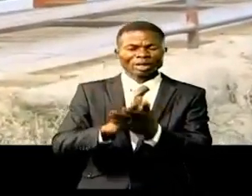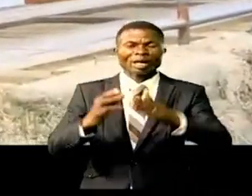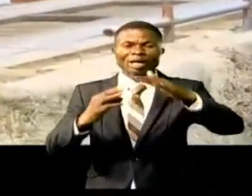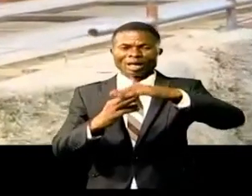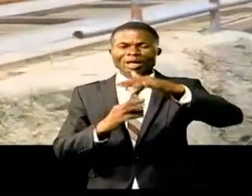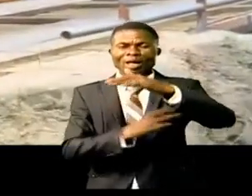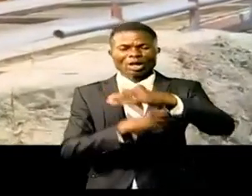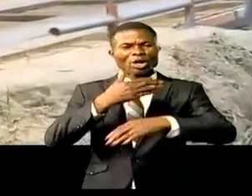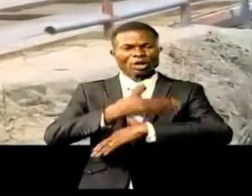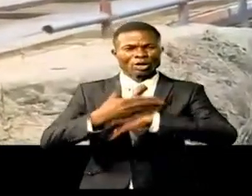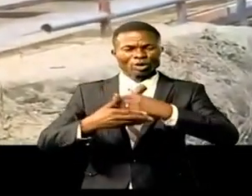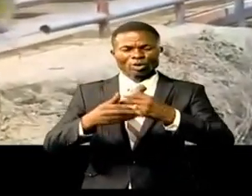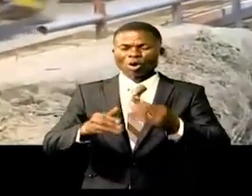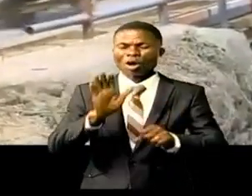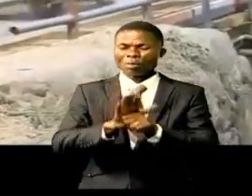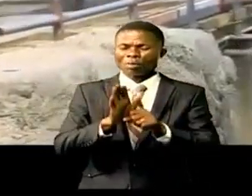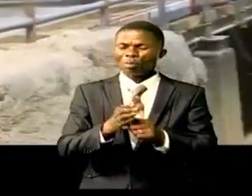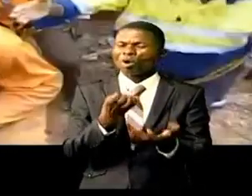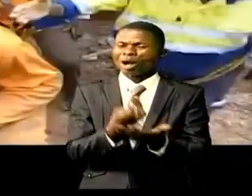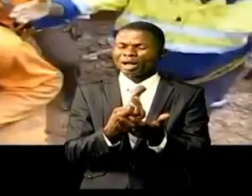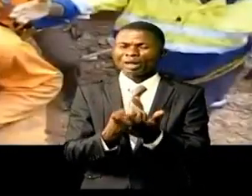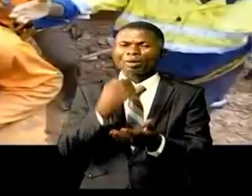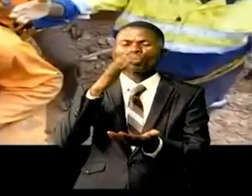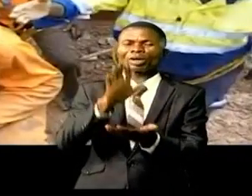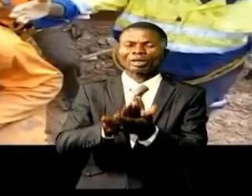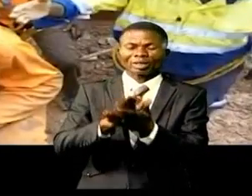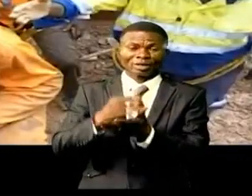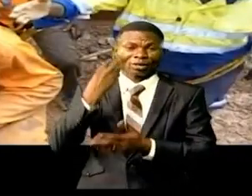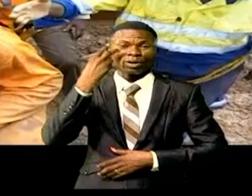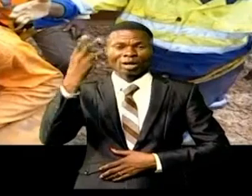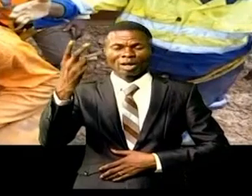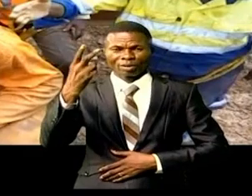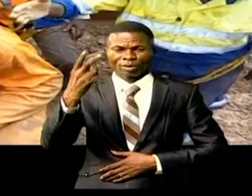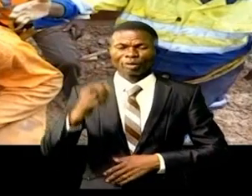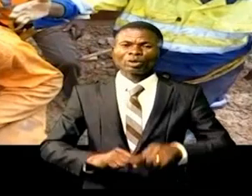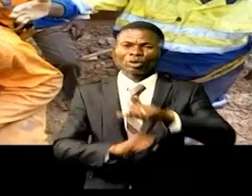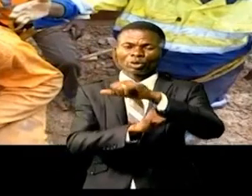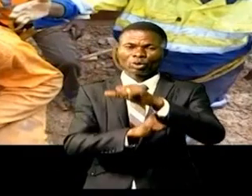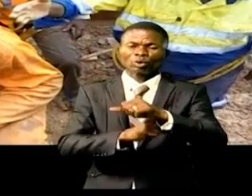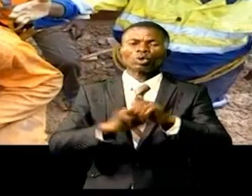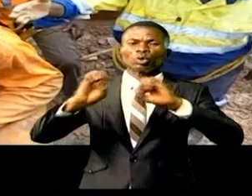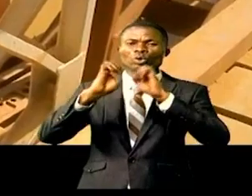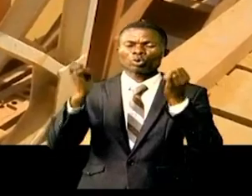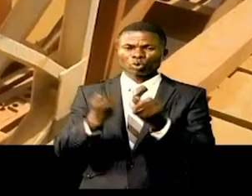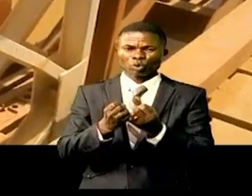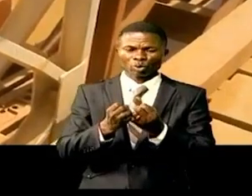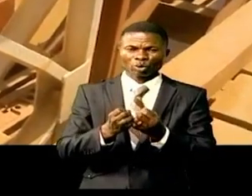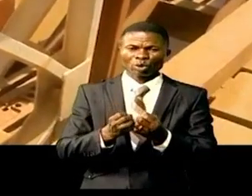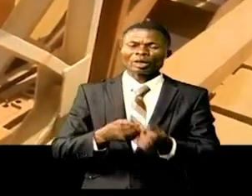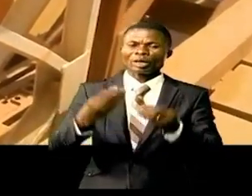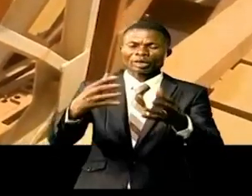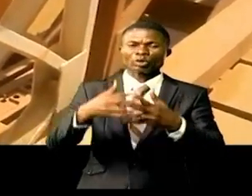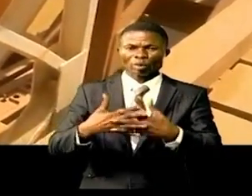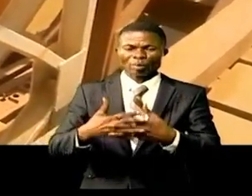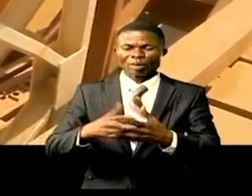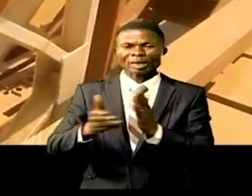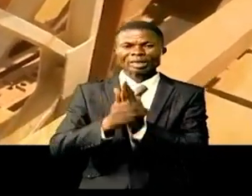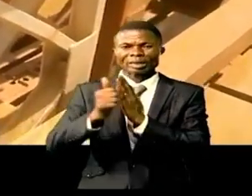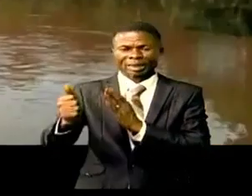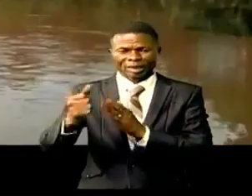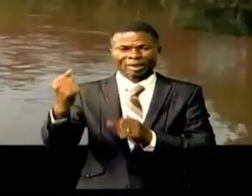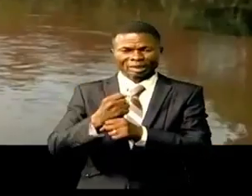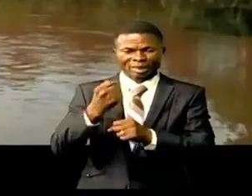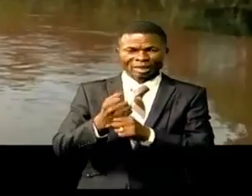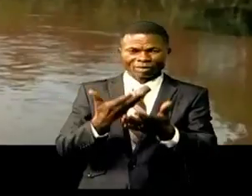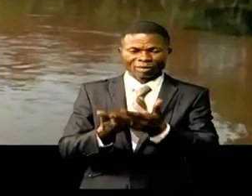son importance économique tout en félicitant l'expertise et comparée de l'office de route qui a disponibilisé des matériaux de qualité sur ce pont.